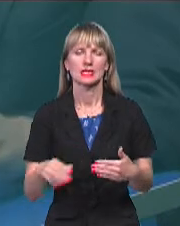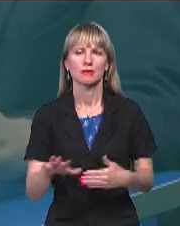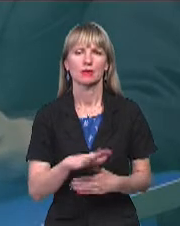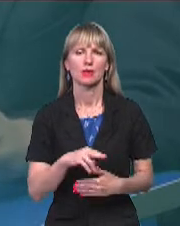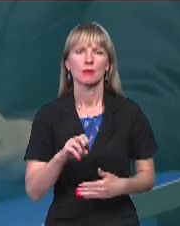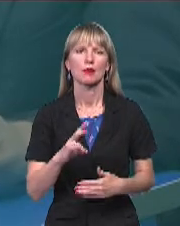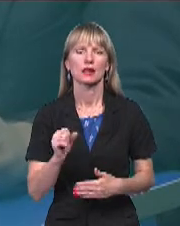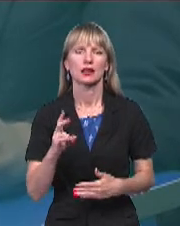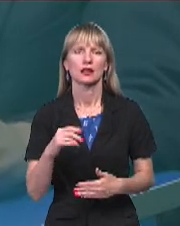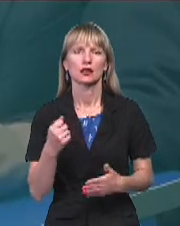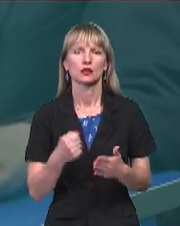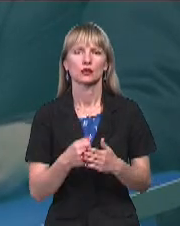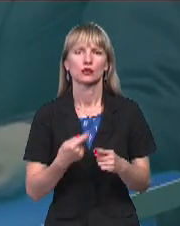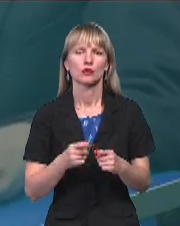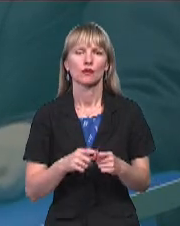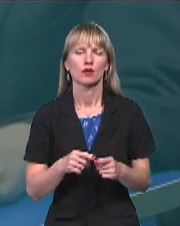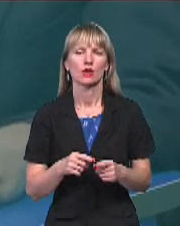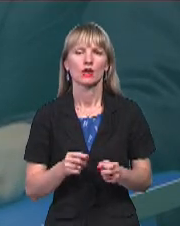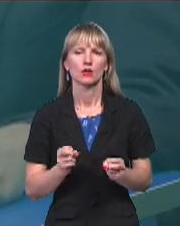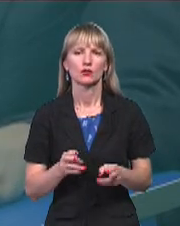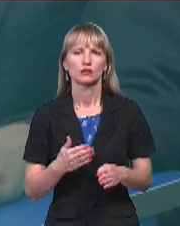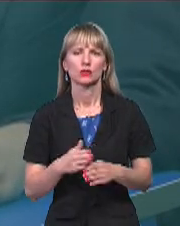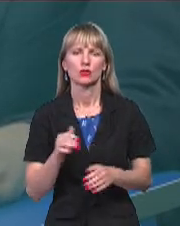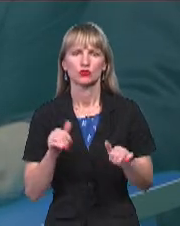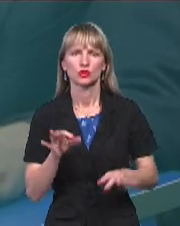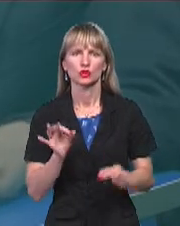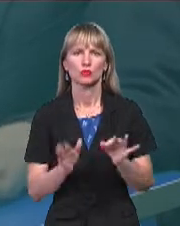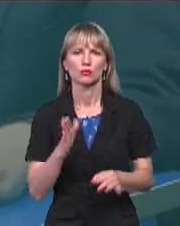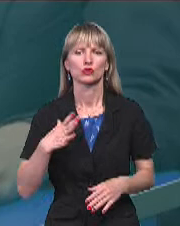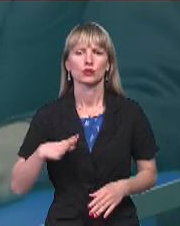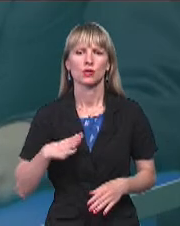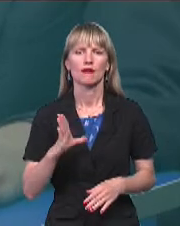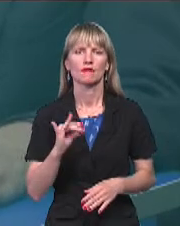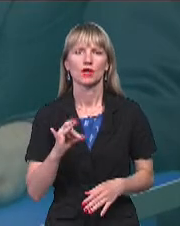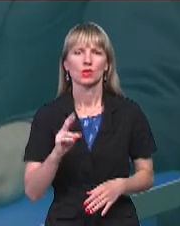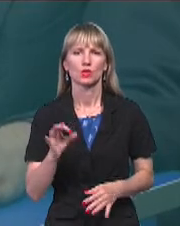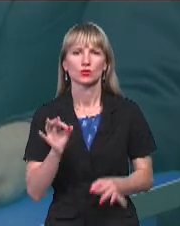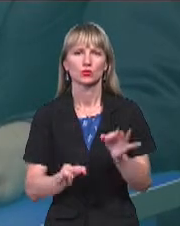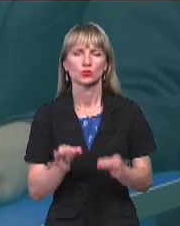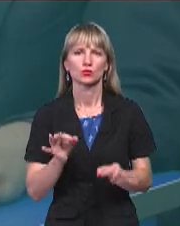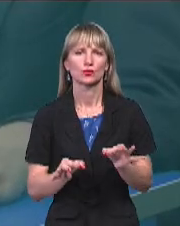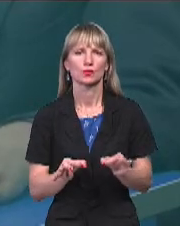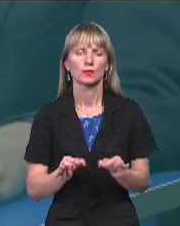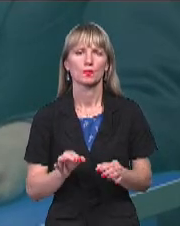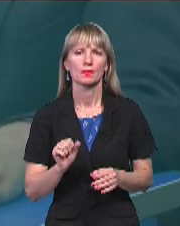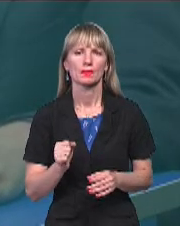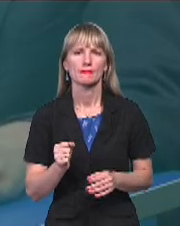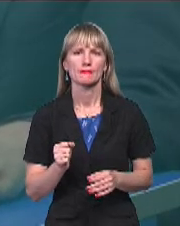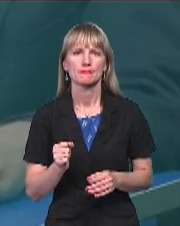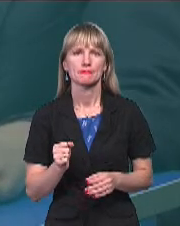Пане Андрію, щодо того, злочин чи ні, це у нас вирішує суд, ми будемо чекати на вирок суду. Так, да, 100%. Пане